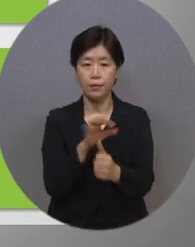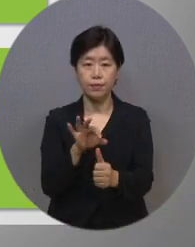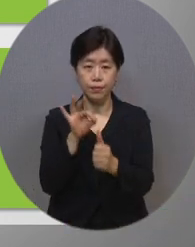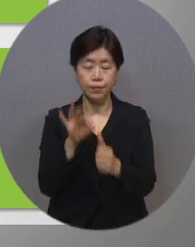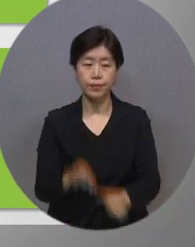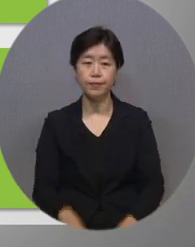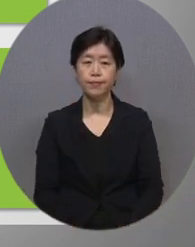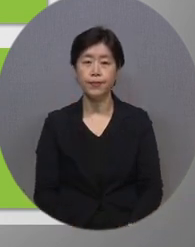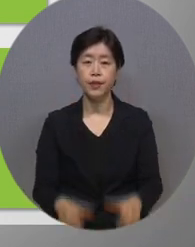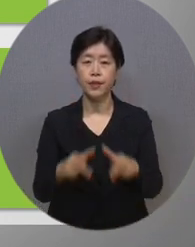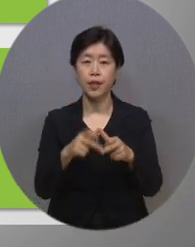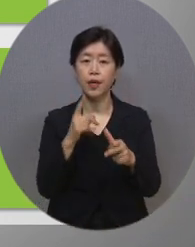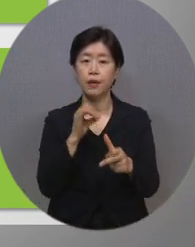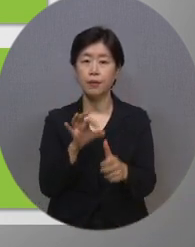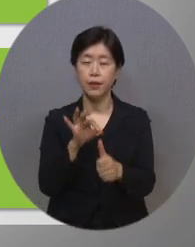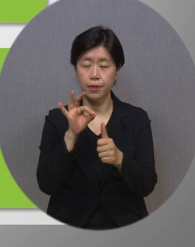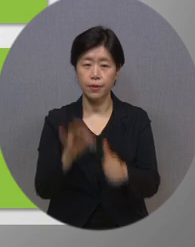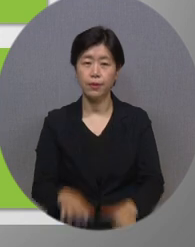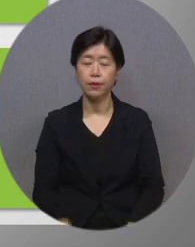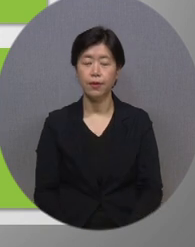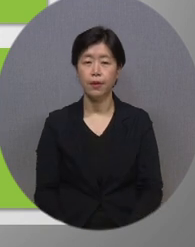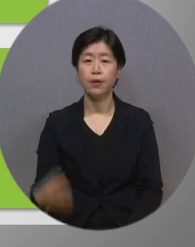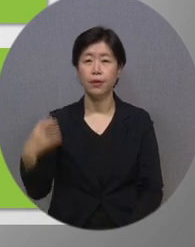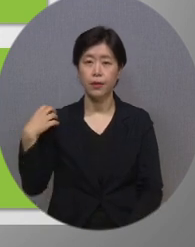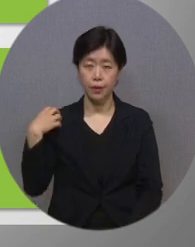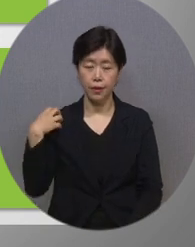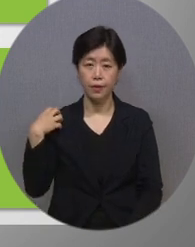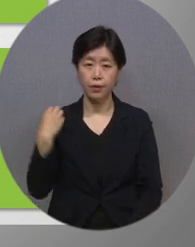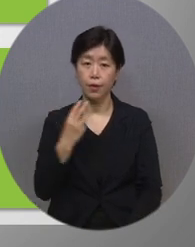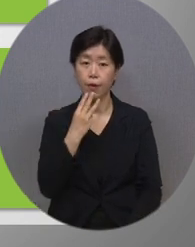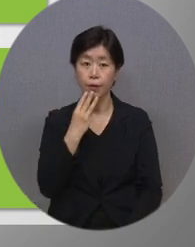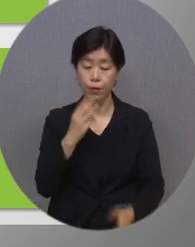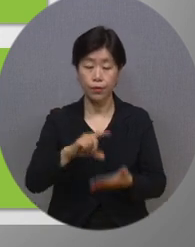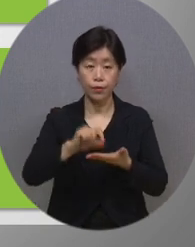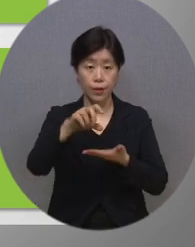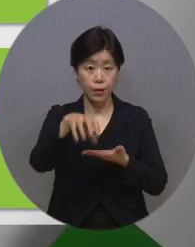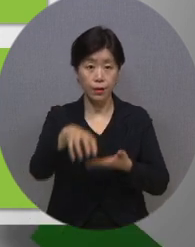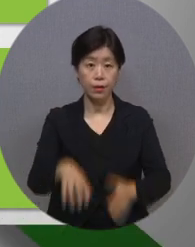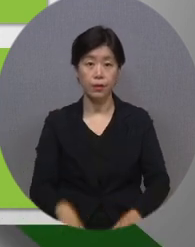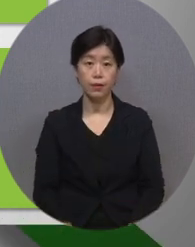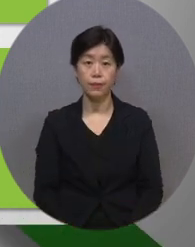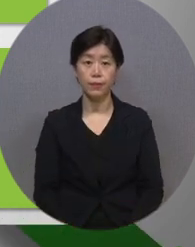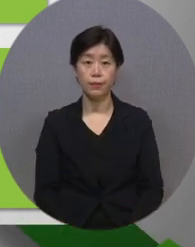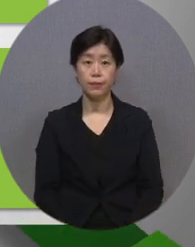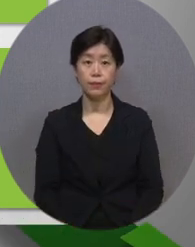모집합니다. 장애인만 채용하며 담당지사는 서울지사입니다.